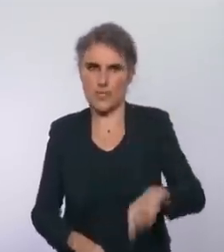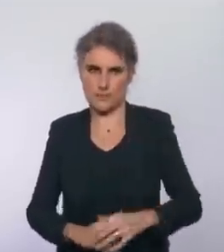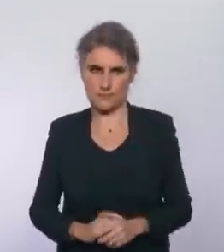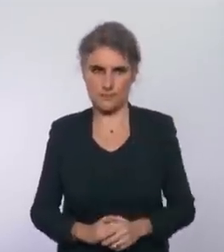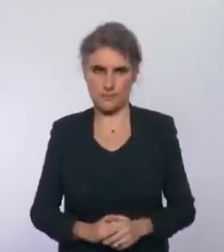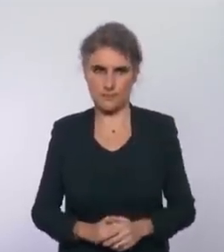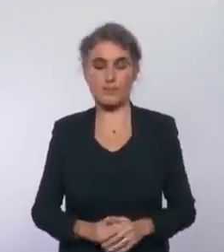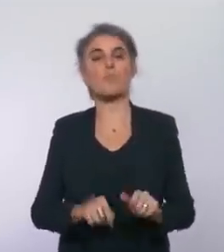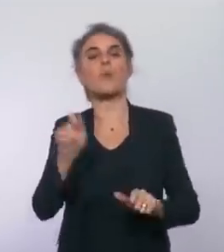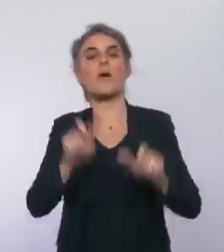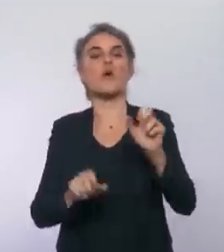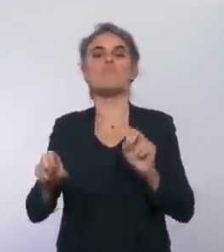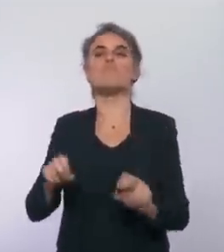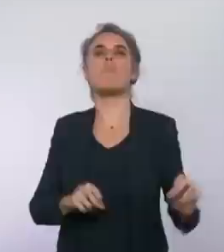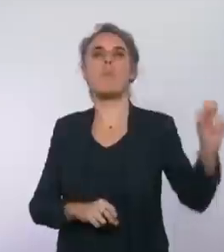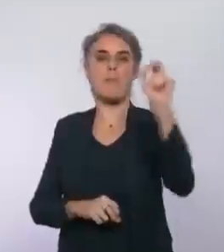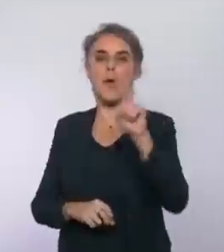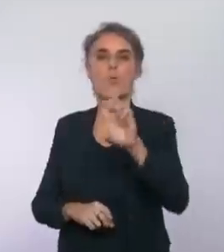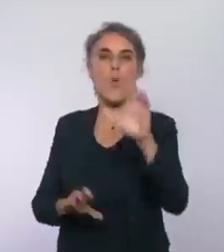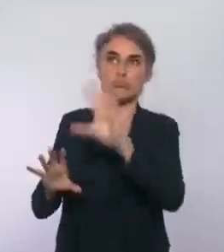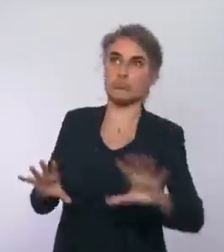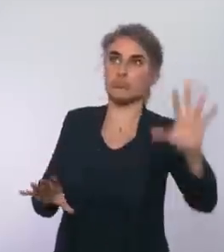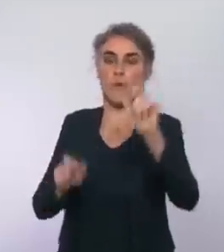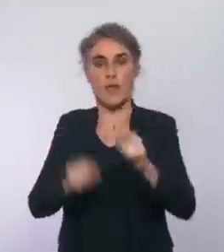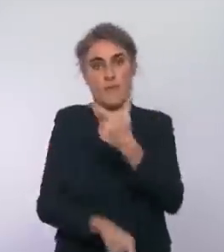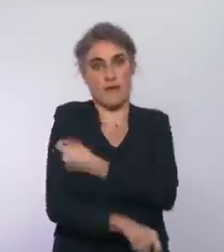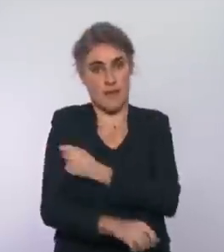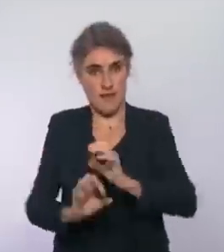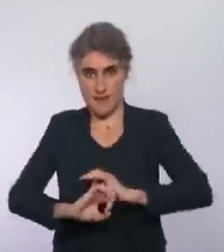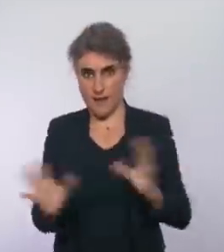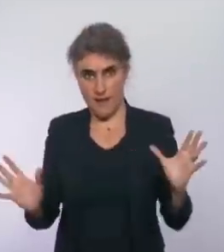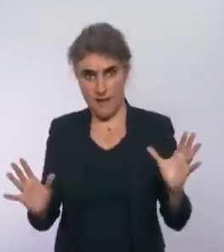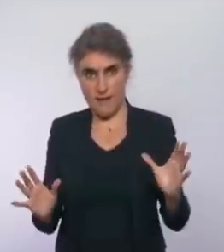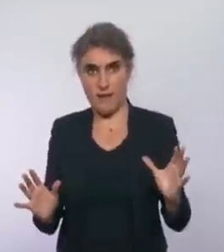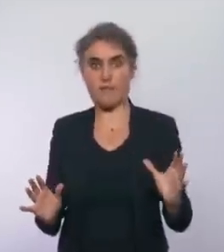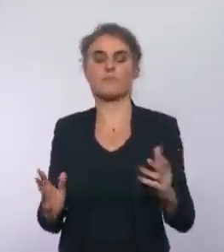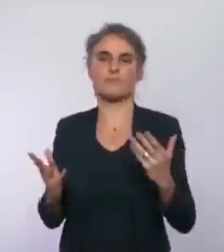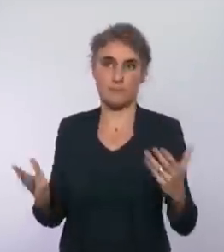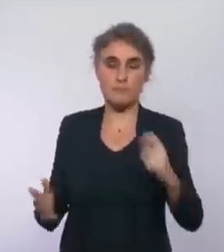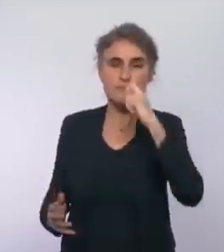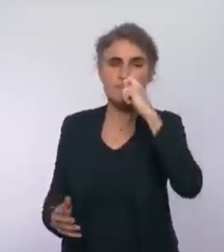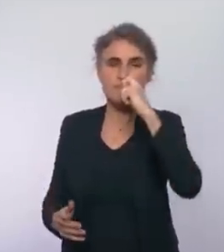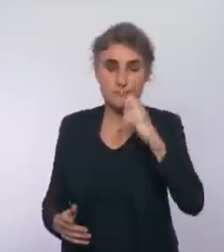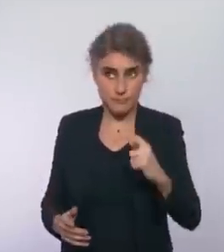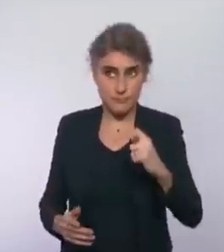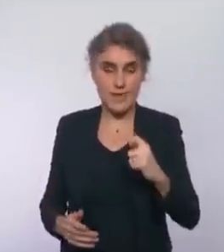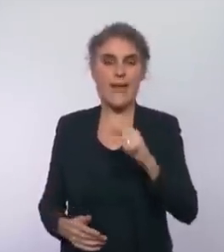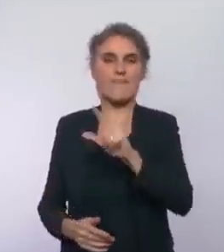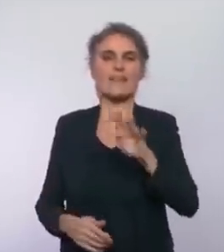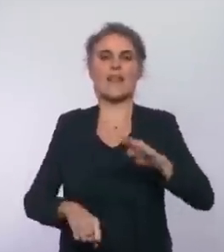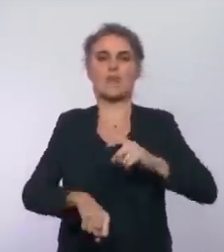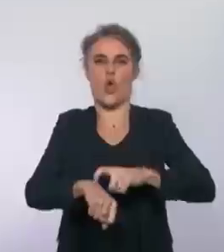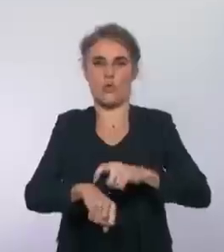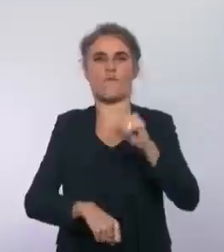provenance des pays de l'Union européenne, nous avons décidé, pour les non-vaccinés, de passer le délai du test à 24 heures.